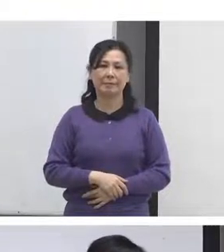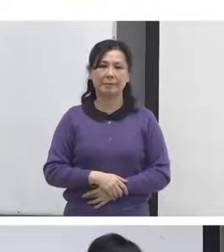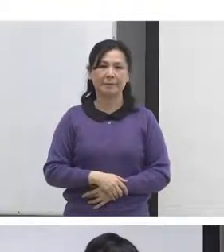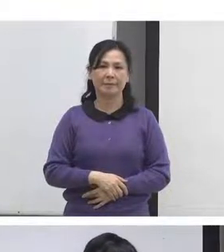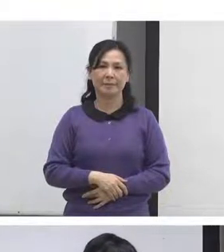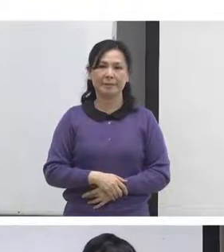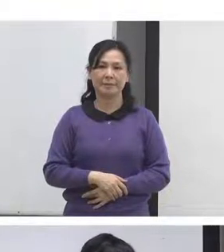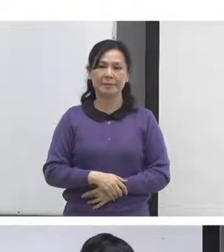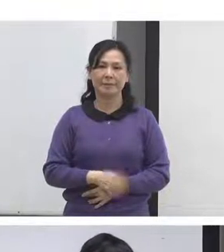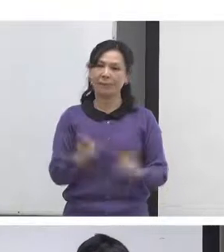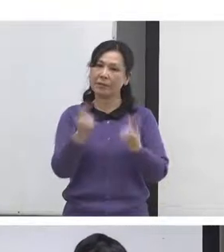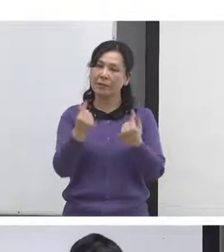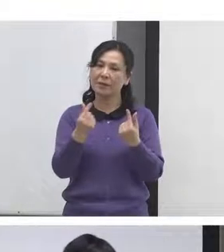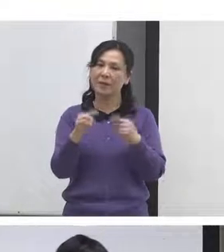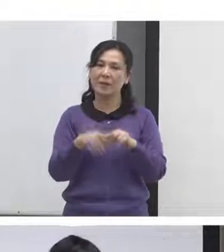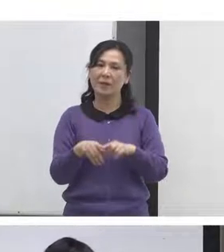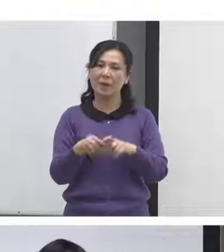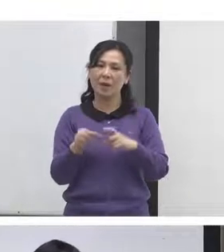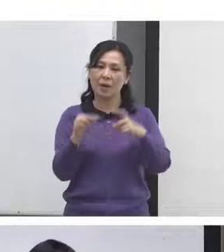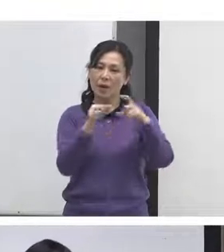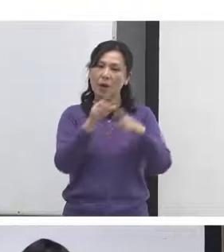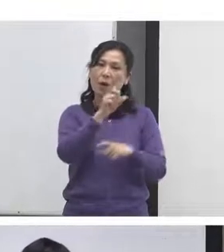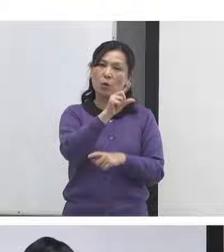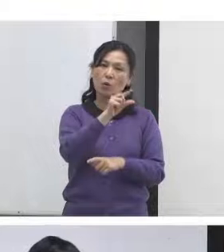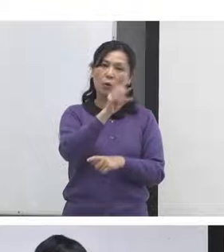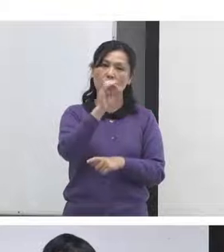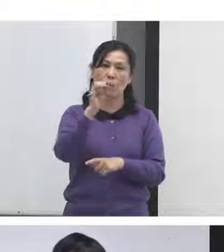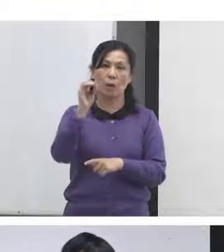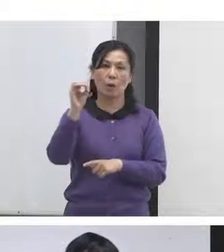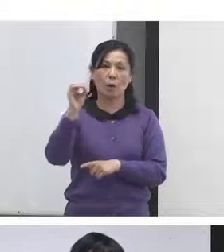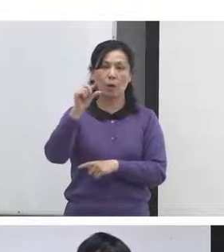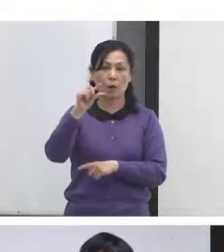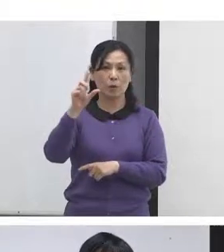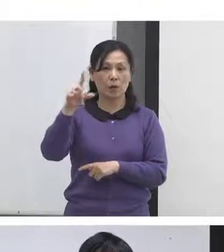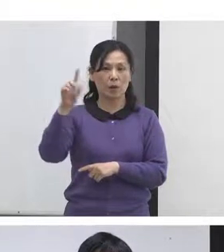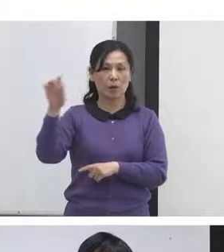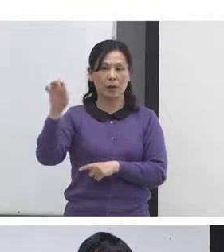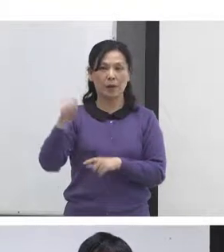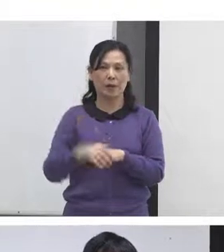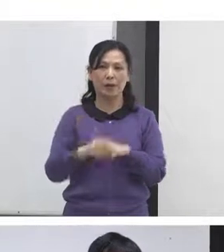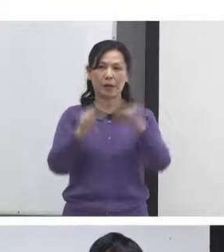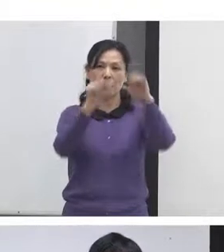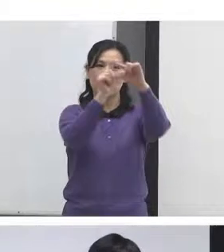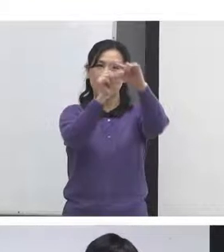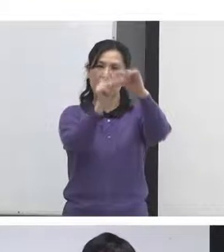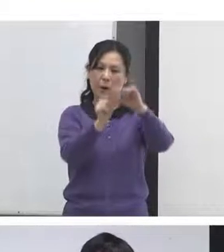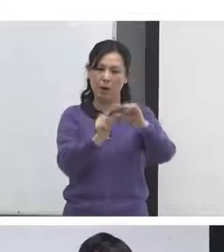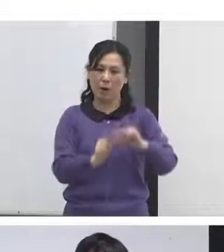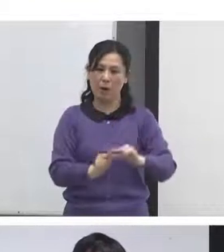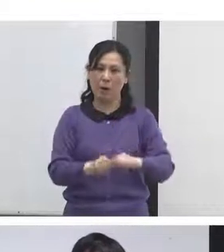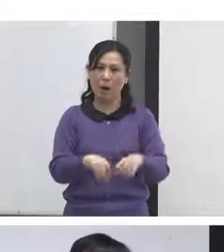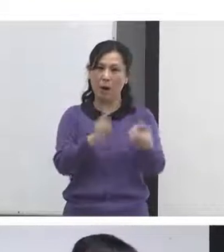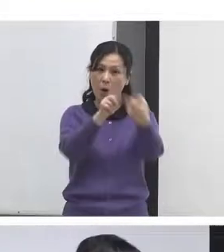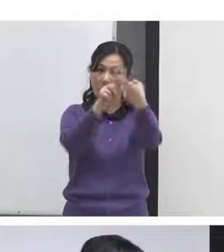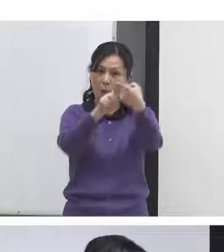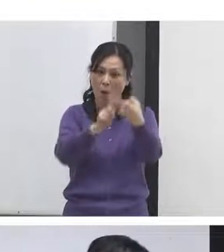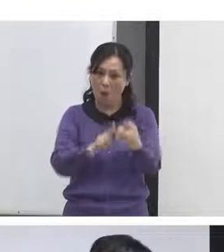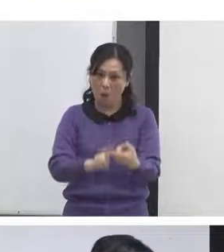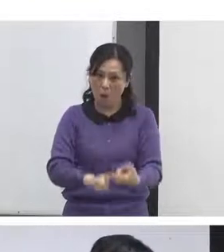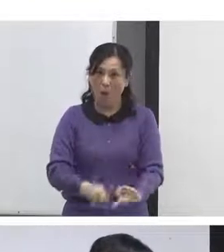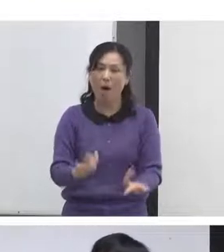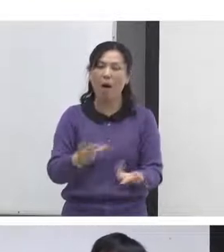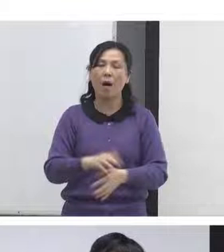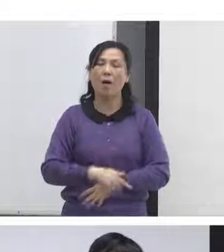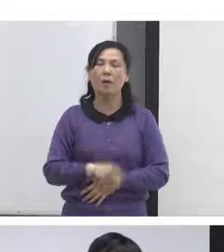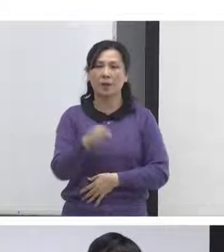为像 Google Form 我觉得就是一个很好的解法，就是你输入的东西一格一格都是正确的，然后都是对应到那个栏位的，所以